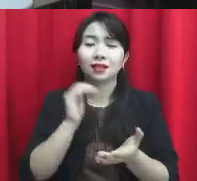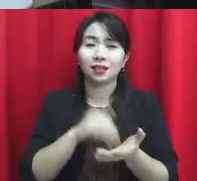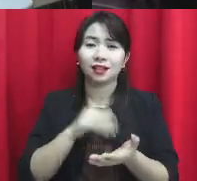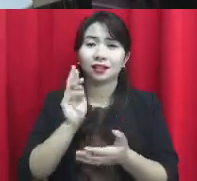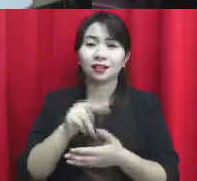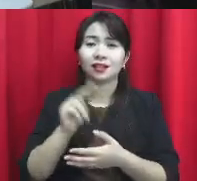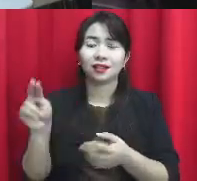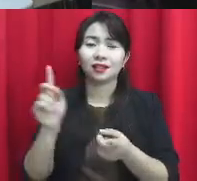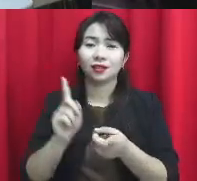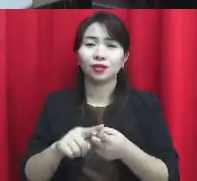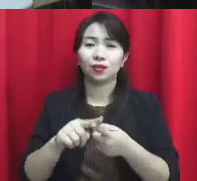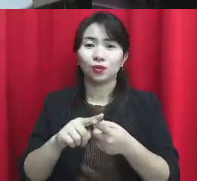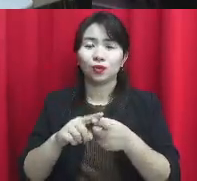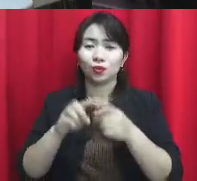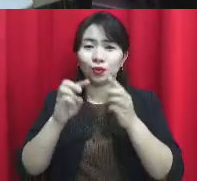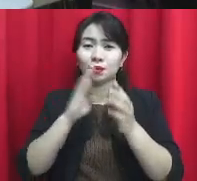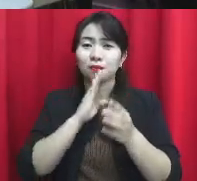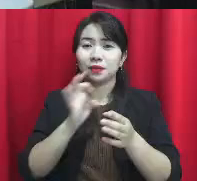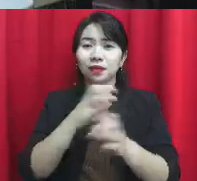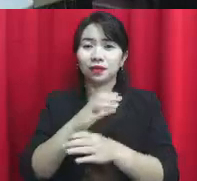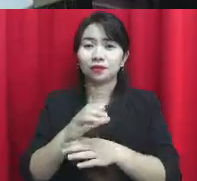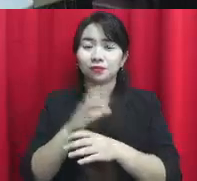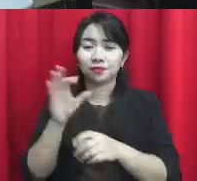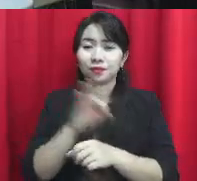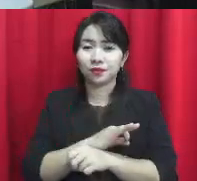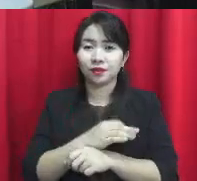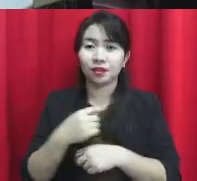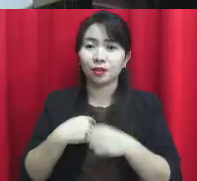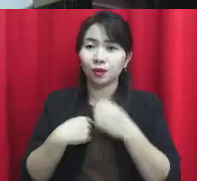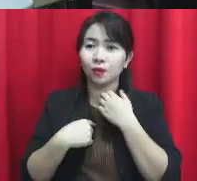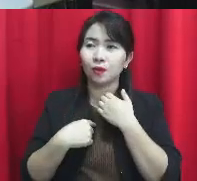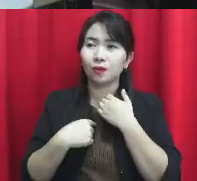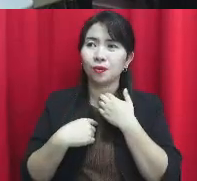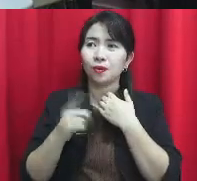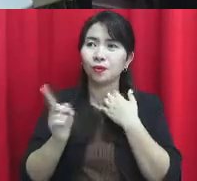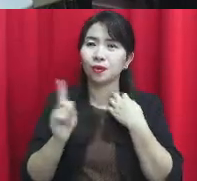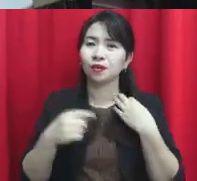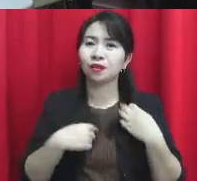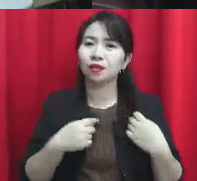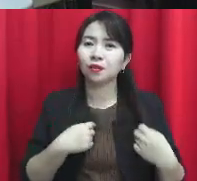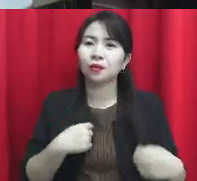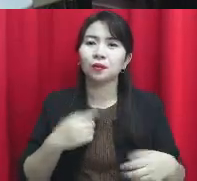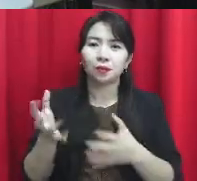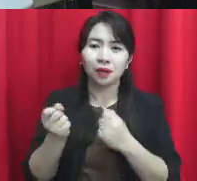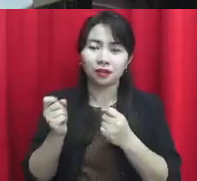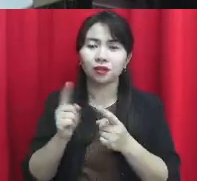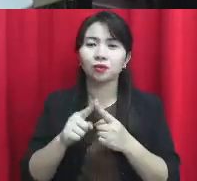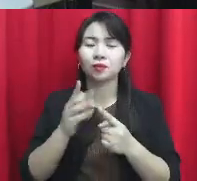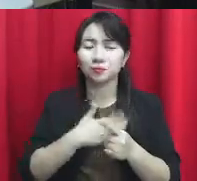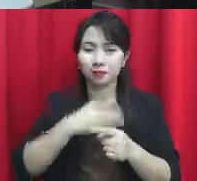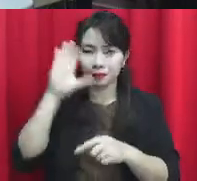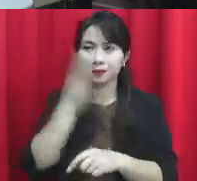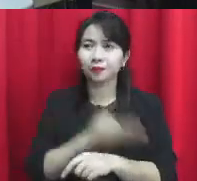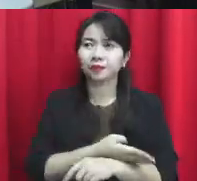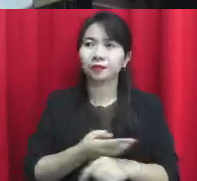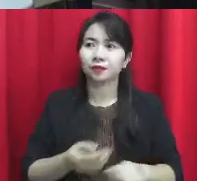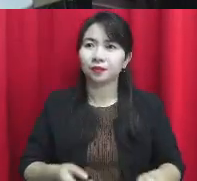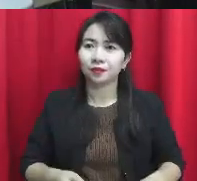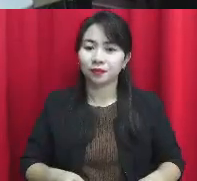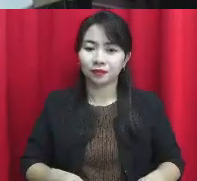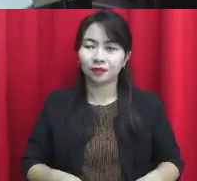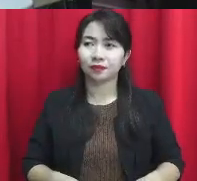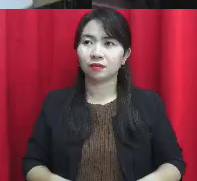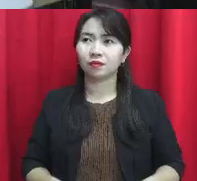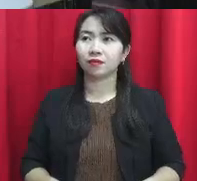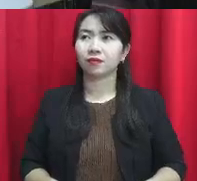mabantay sa mga ganyan you see Mas gugustuhin kong maging puro pan lalaki Sabi ko nga alam mo meron kaming na encounter ni sir making